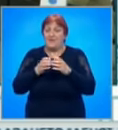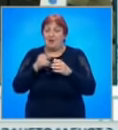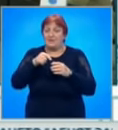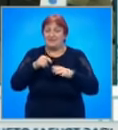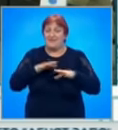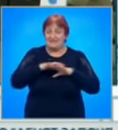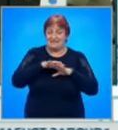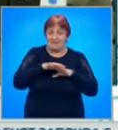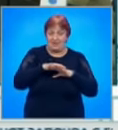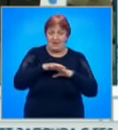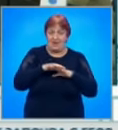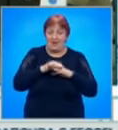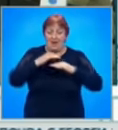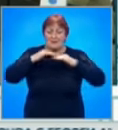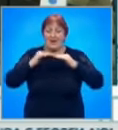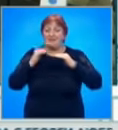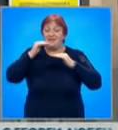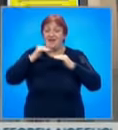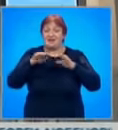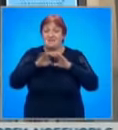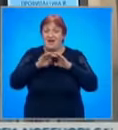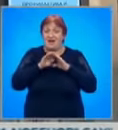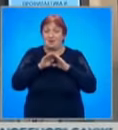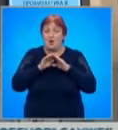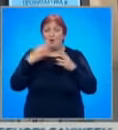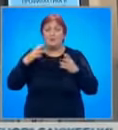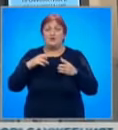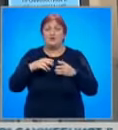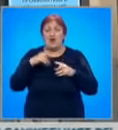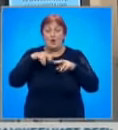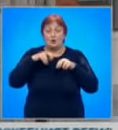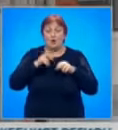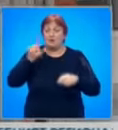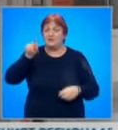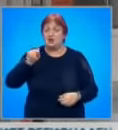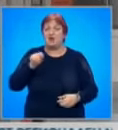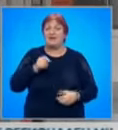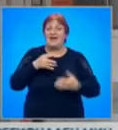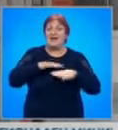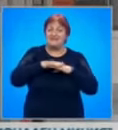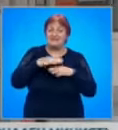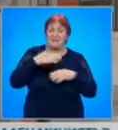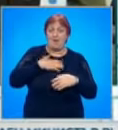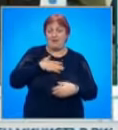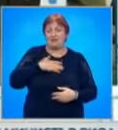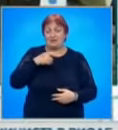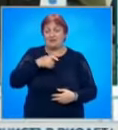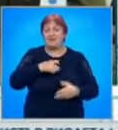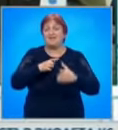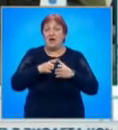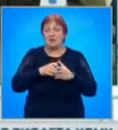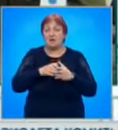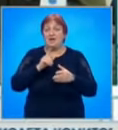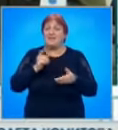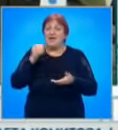системи, прага да нараства пропорционално на това. Повече ред и контрол в пенсионната система поискаха от Има такъв народ. Докато